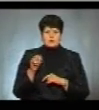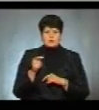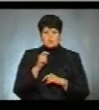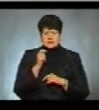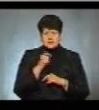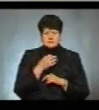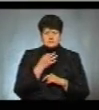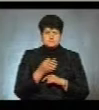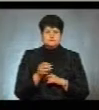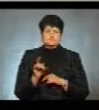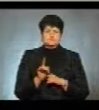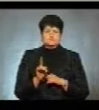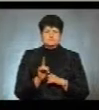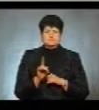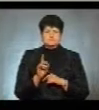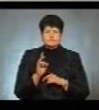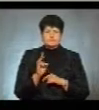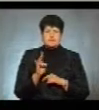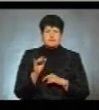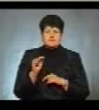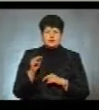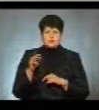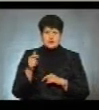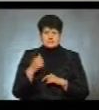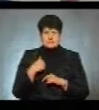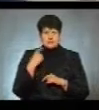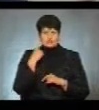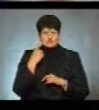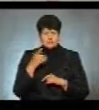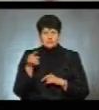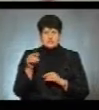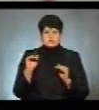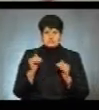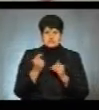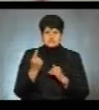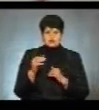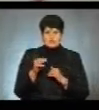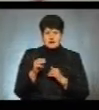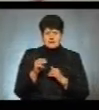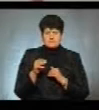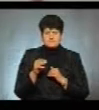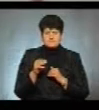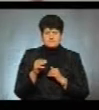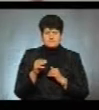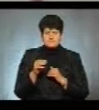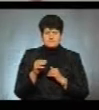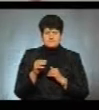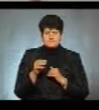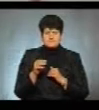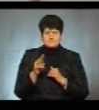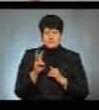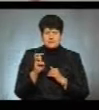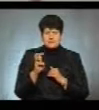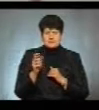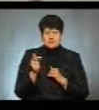заявив, що «Нафтогаз» мене почув. Вони зменшують з 1 травня на 300